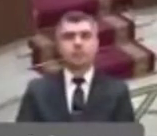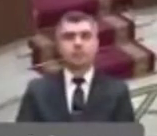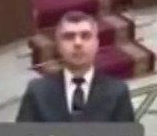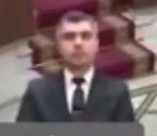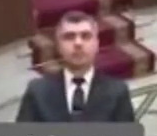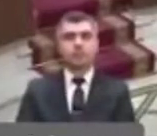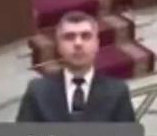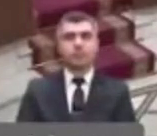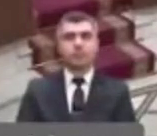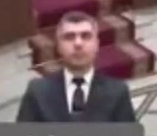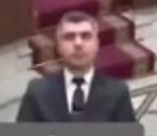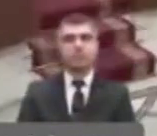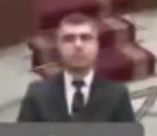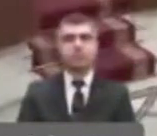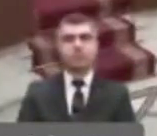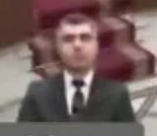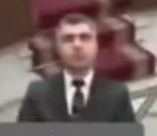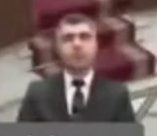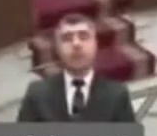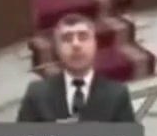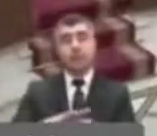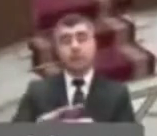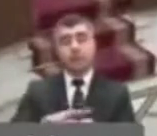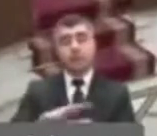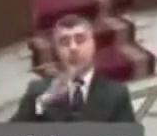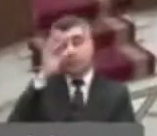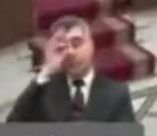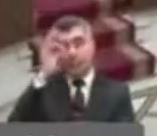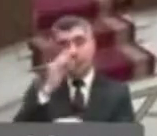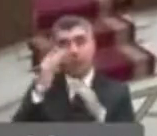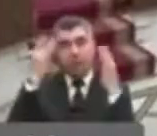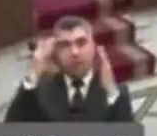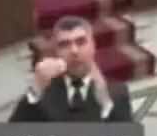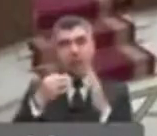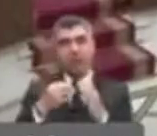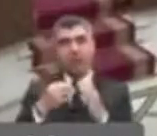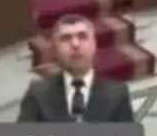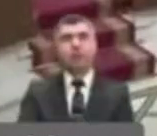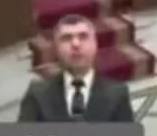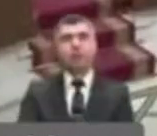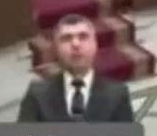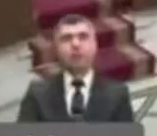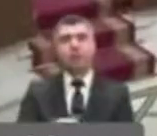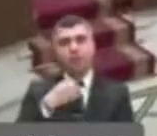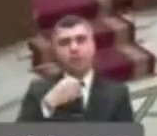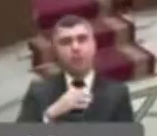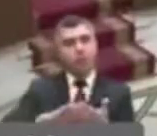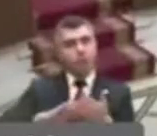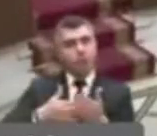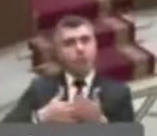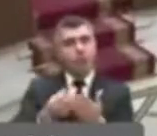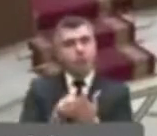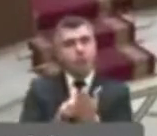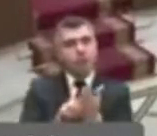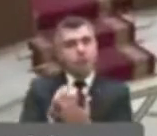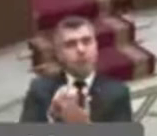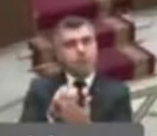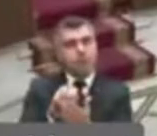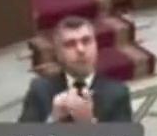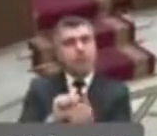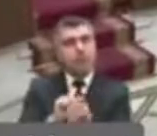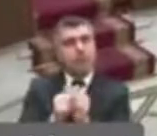نتكلموا على السياسة الثقافية، ومن بعد يمكن نهضروا شوية على الثقافة السياسية وشوية ديال الرياضة، ما فيها